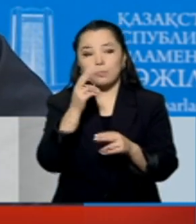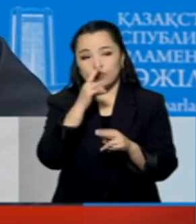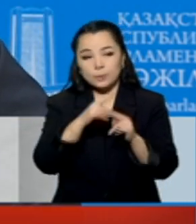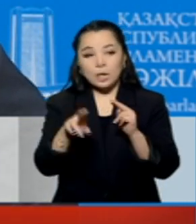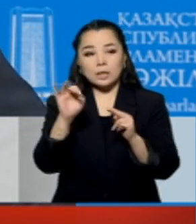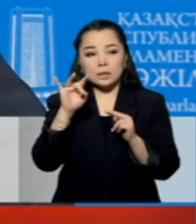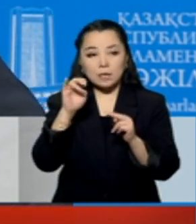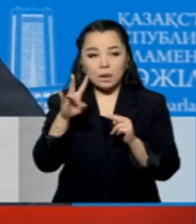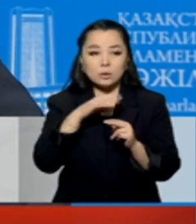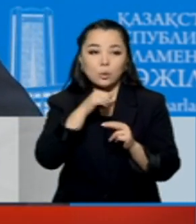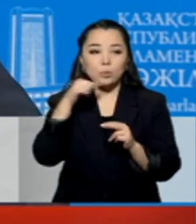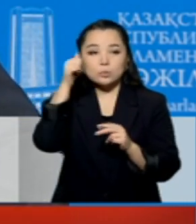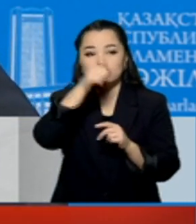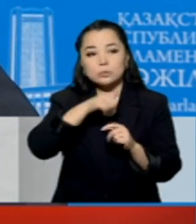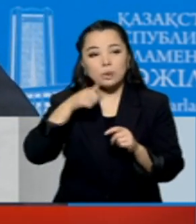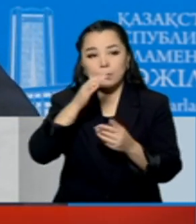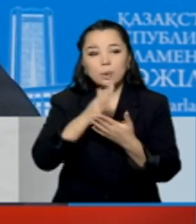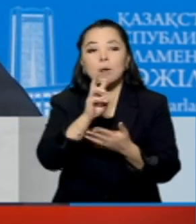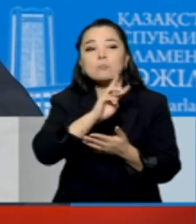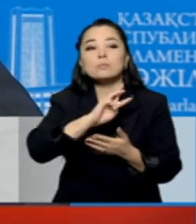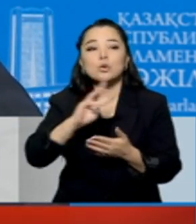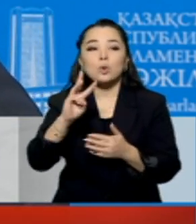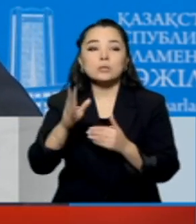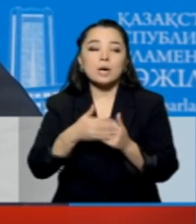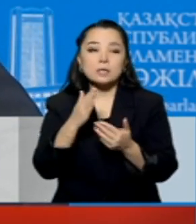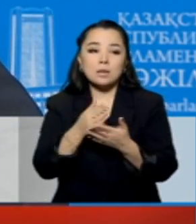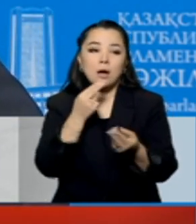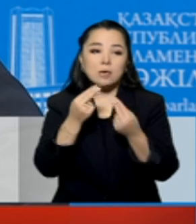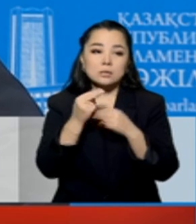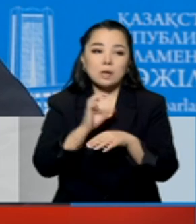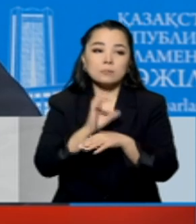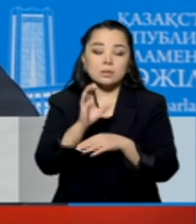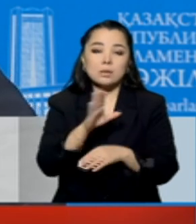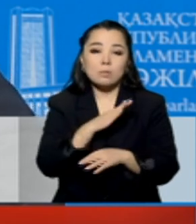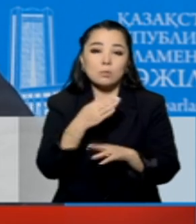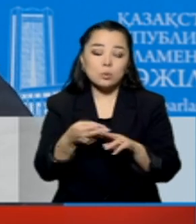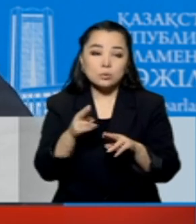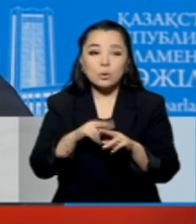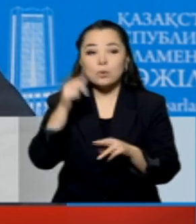алғанбыз былтырғы жылдарда. Бұрын миллионнан астам астық сол жаққа жіберетінбіз,